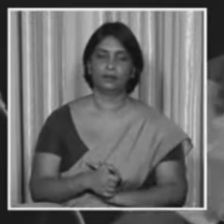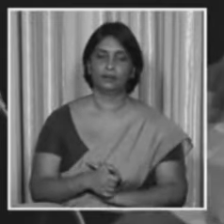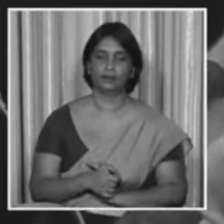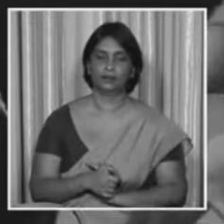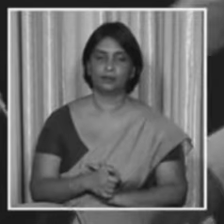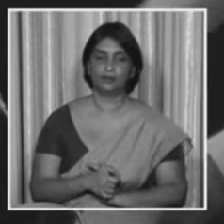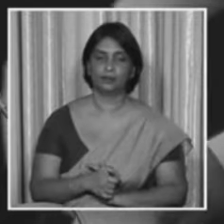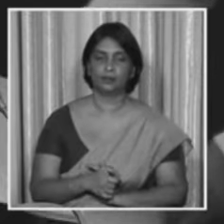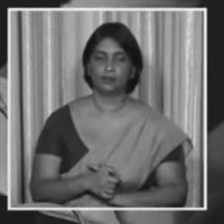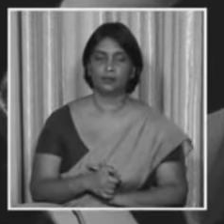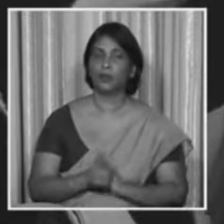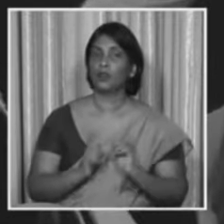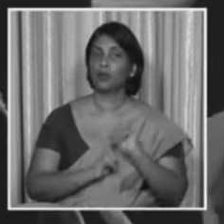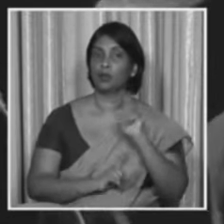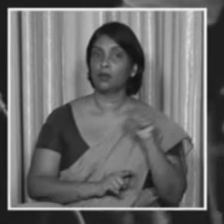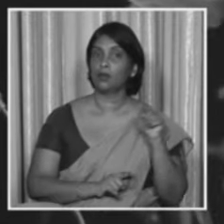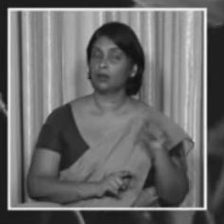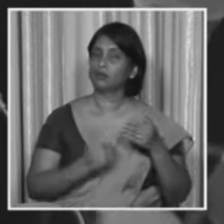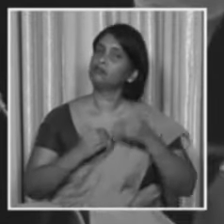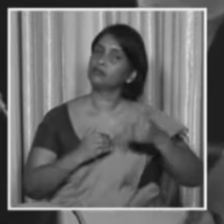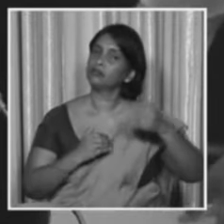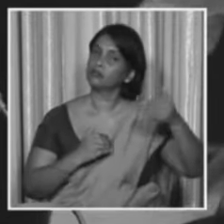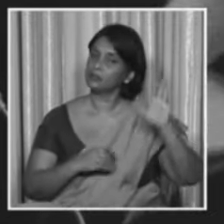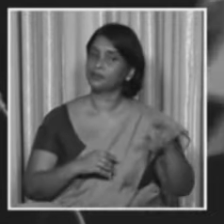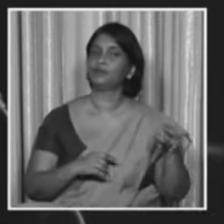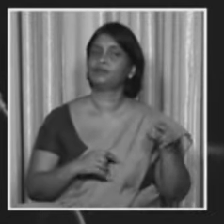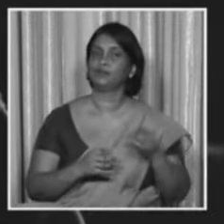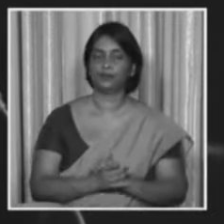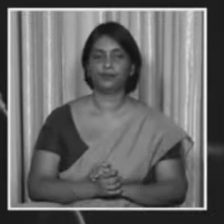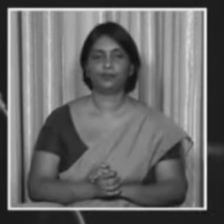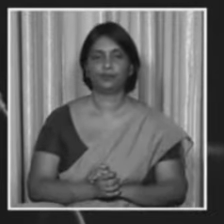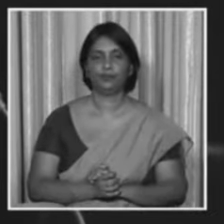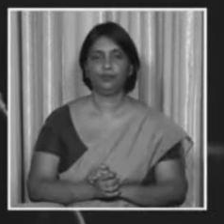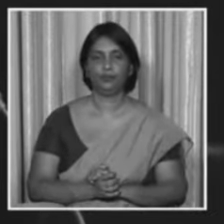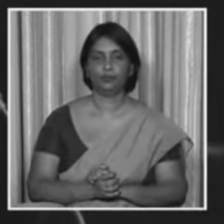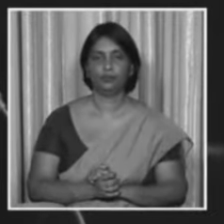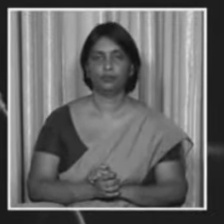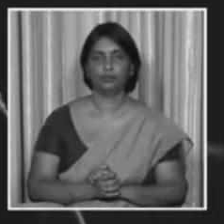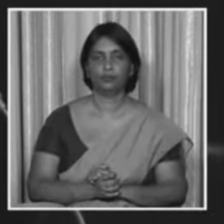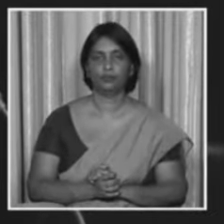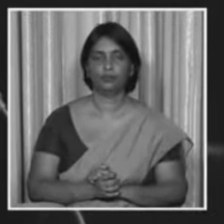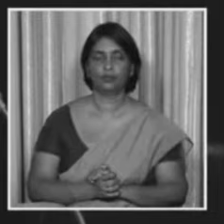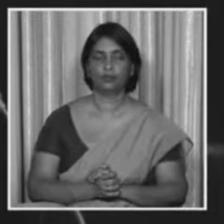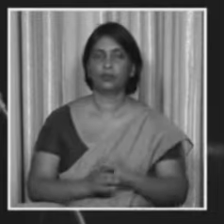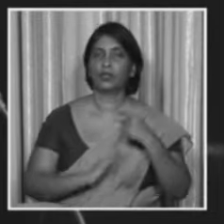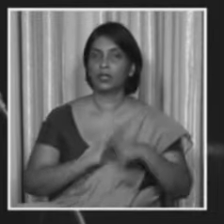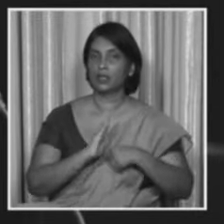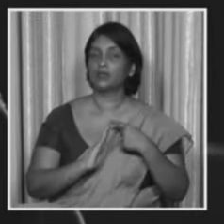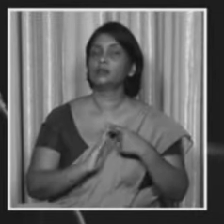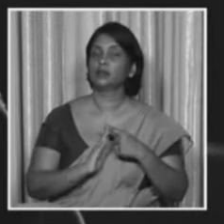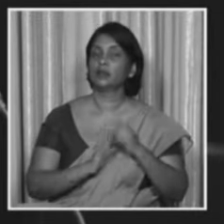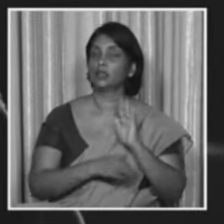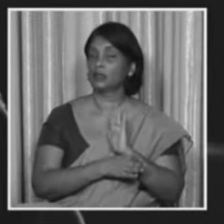பாராளுமன்றத்திலே நீண்ட காலம். என்றால் பாராளுமன்ற பதிவேட்டிலே அவர் ஸ்ரீலங்கா சுதந்திர கட்சியின் உறுப்பினர்